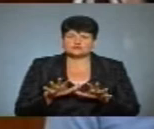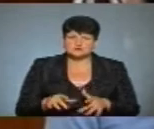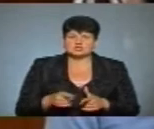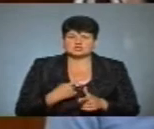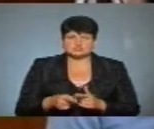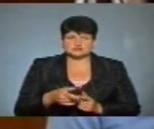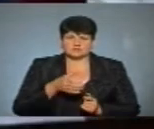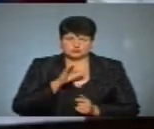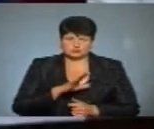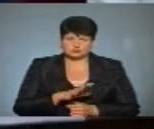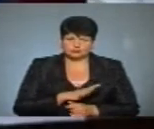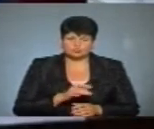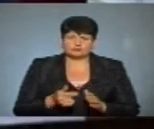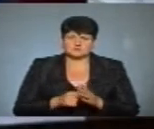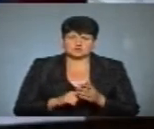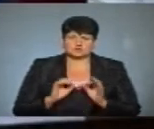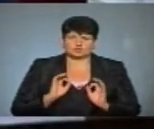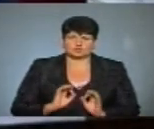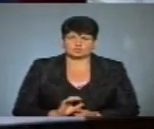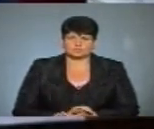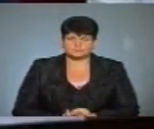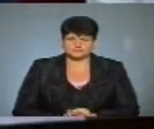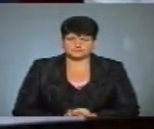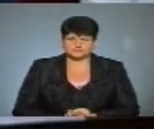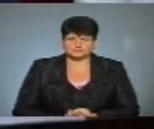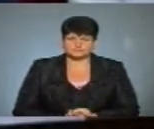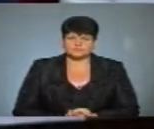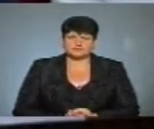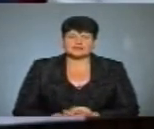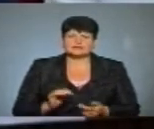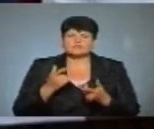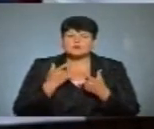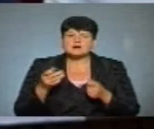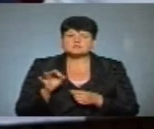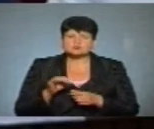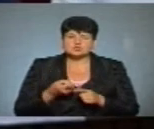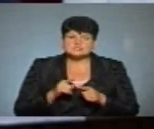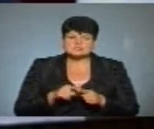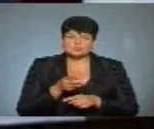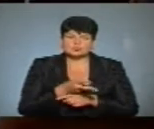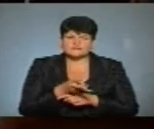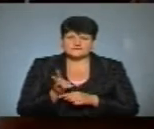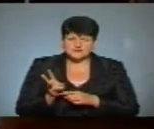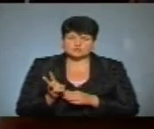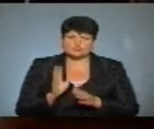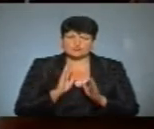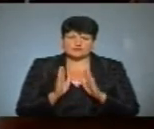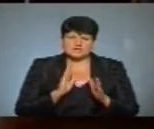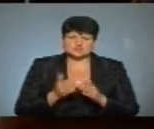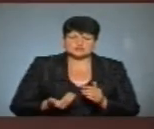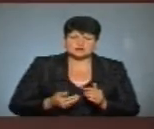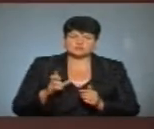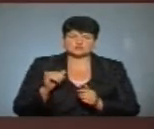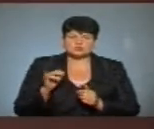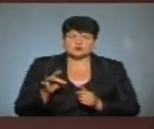вживав алкоголь у приміщенні прокуратури. Надав інформацію про це, повідомив у відео на своїй фейсбук-сторінці житель Бучича